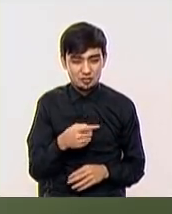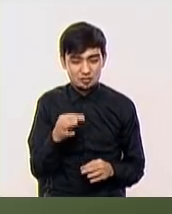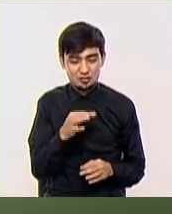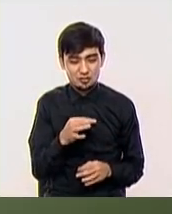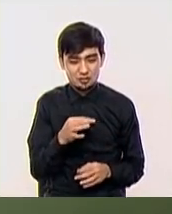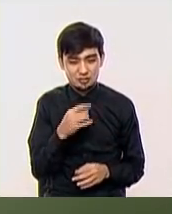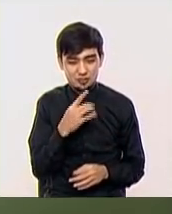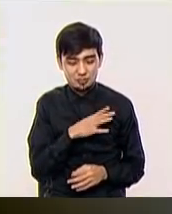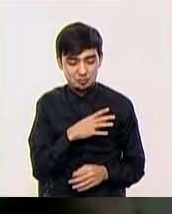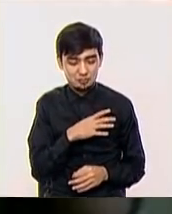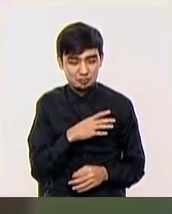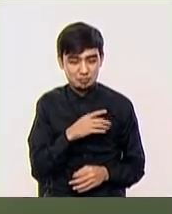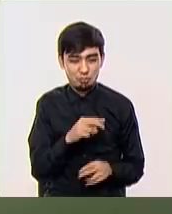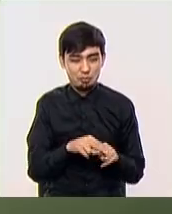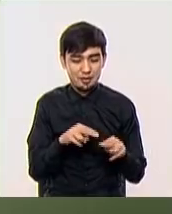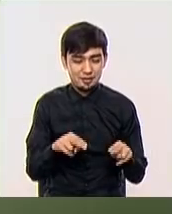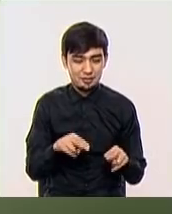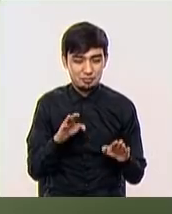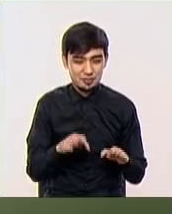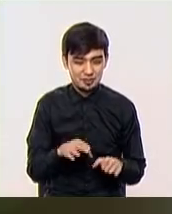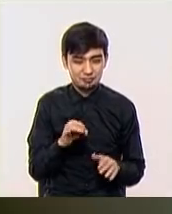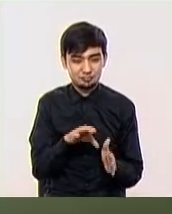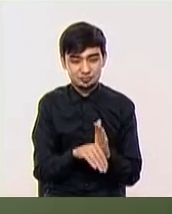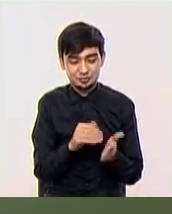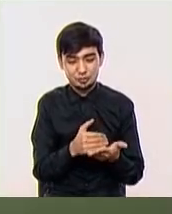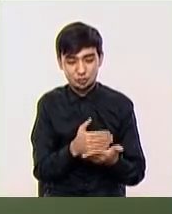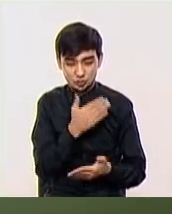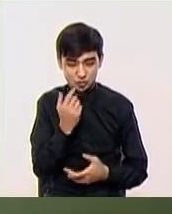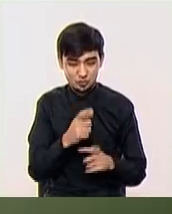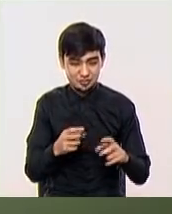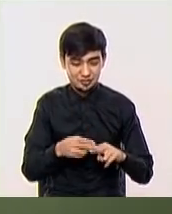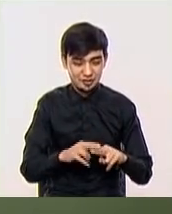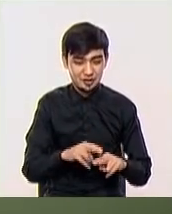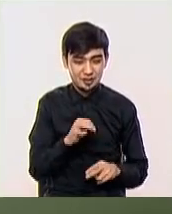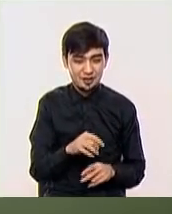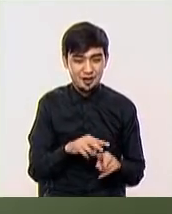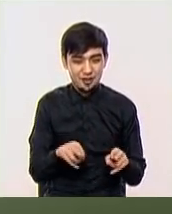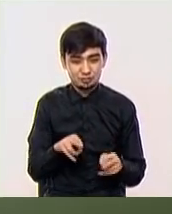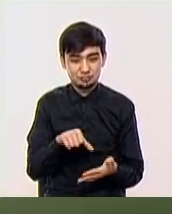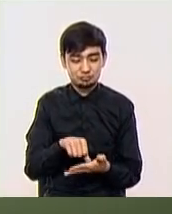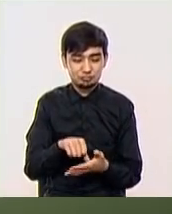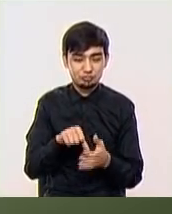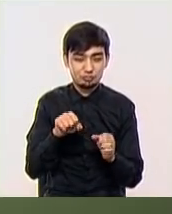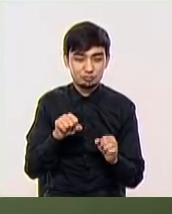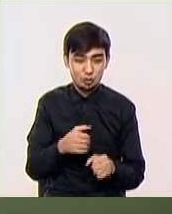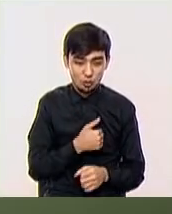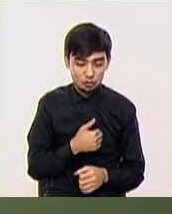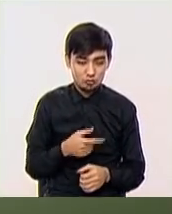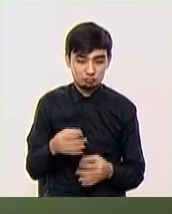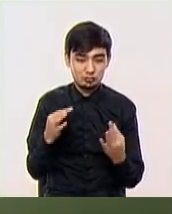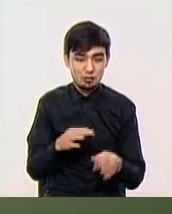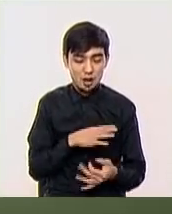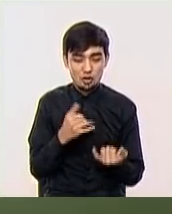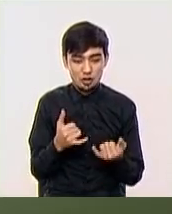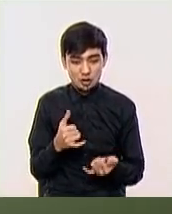adına diktiğim oldu. Niye ki partiyada partiyada müşterisi olmayan adamlar aslında seyahat katışın mümkünlük oldu.